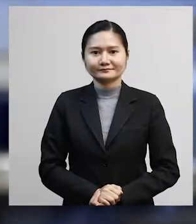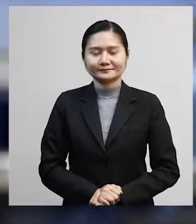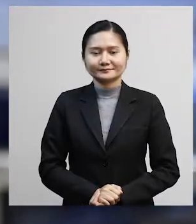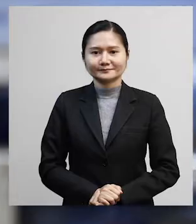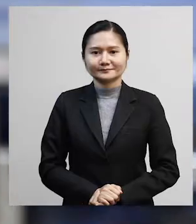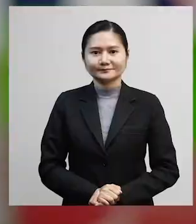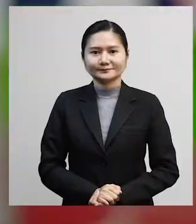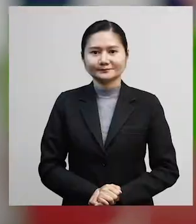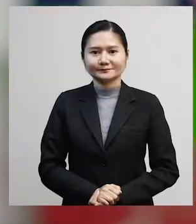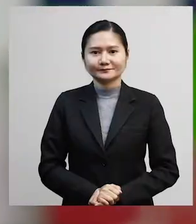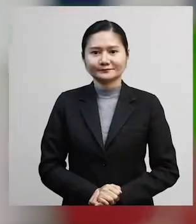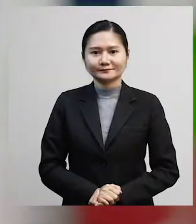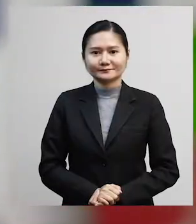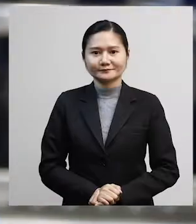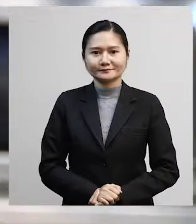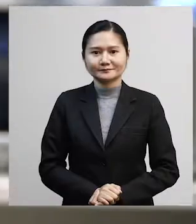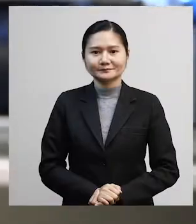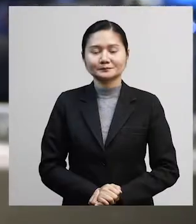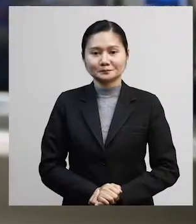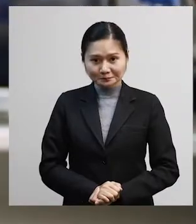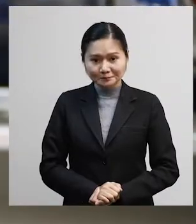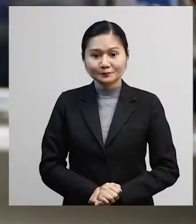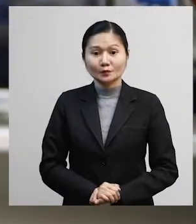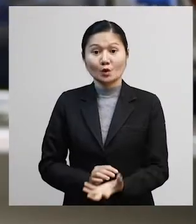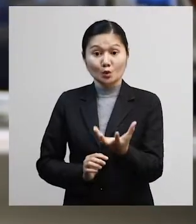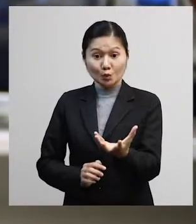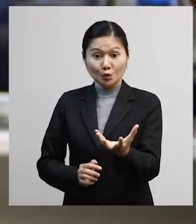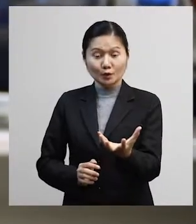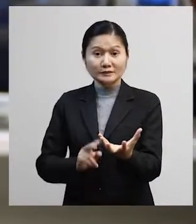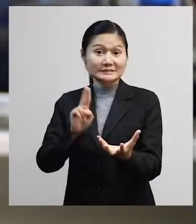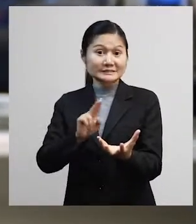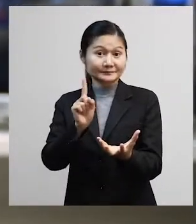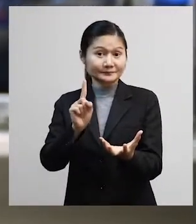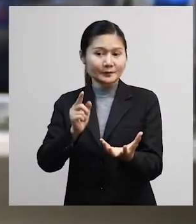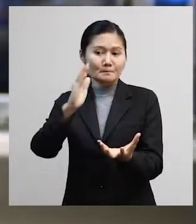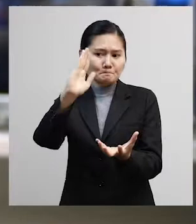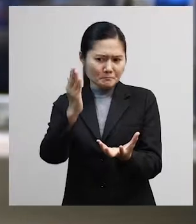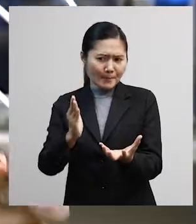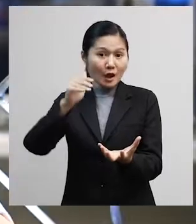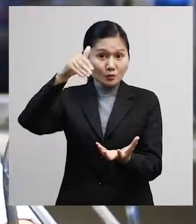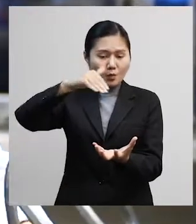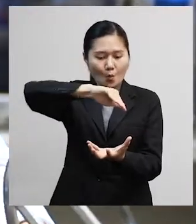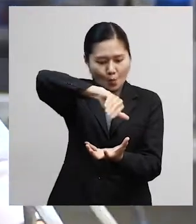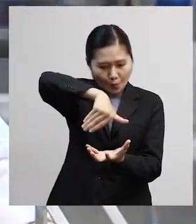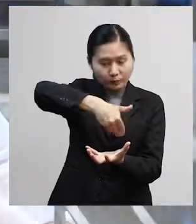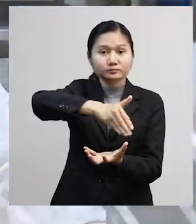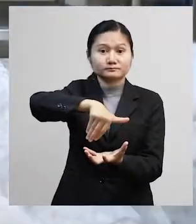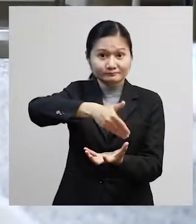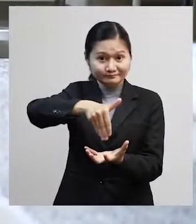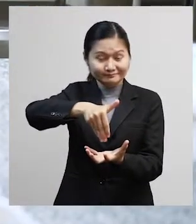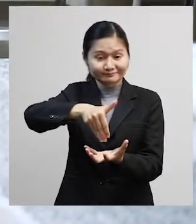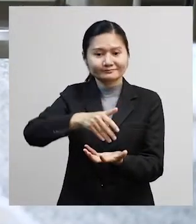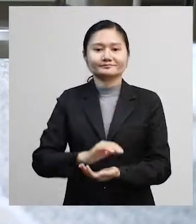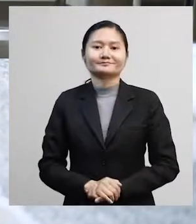เราจะผสมด้วยมิกเซอร์นะคะโดยที่เราจะใช้หัวใบไม้กันค่ะเอาละ